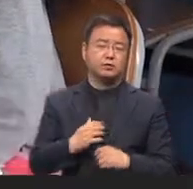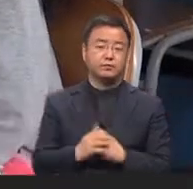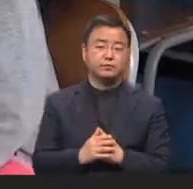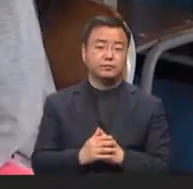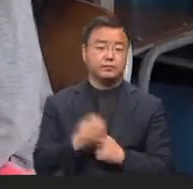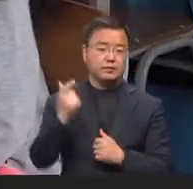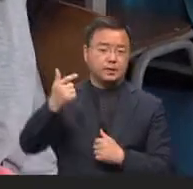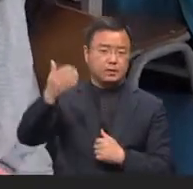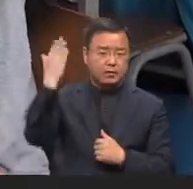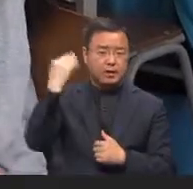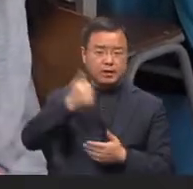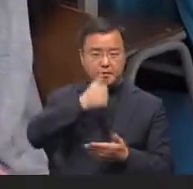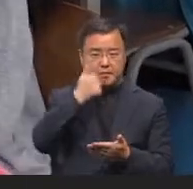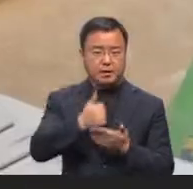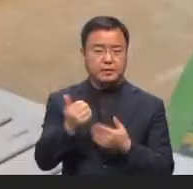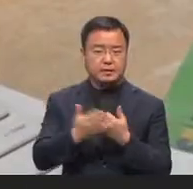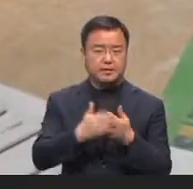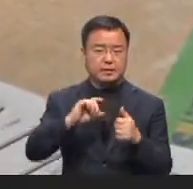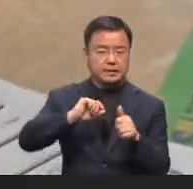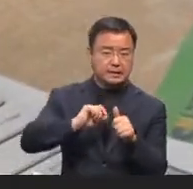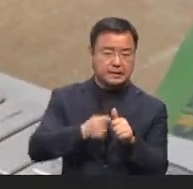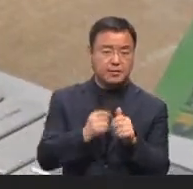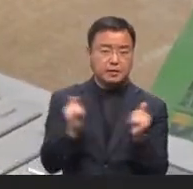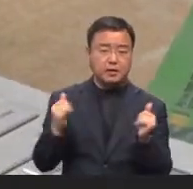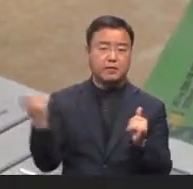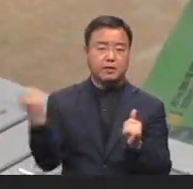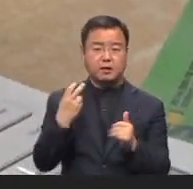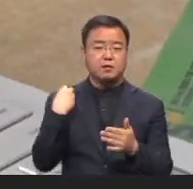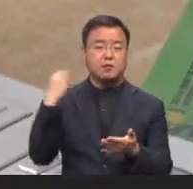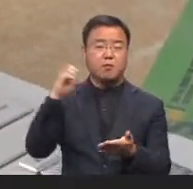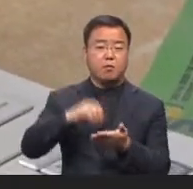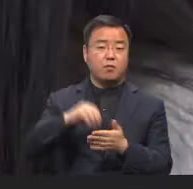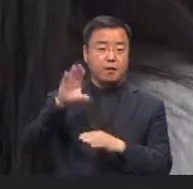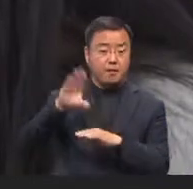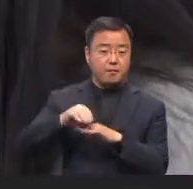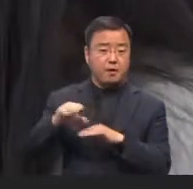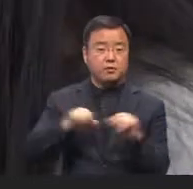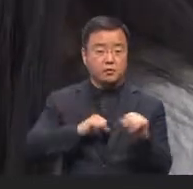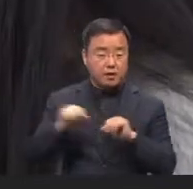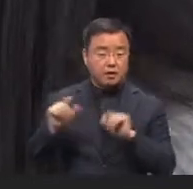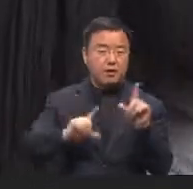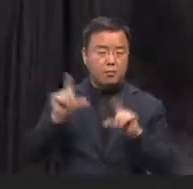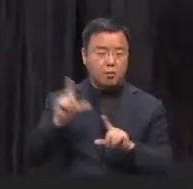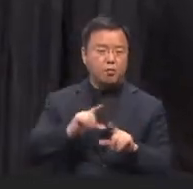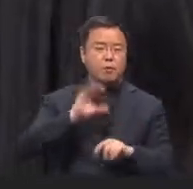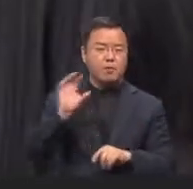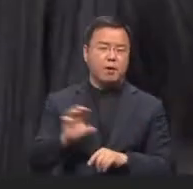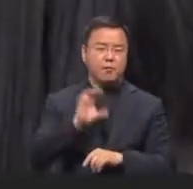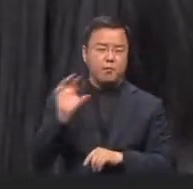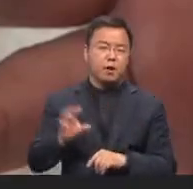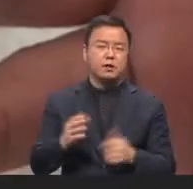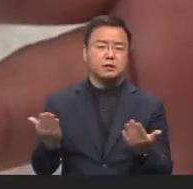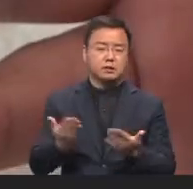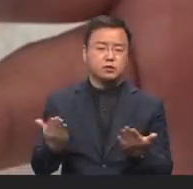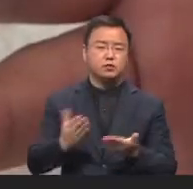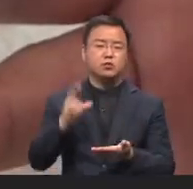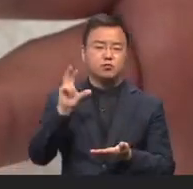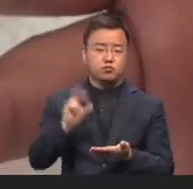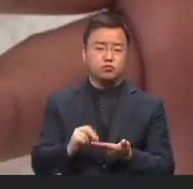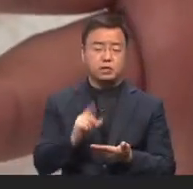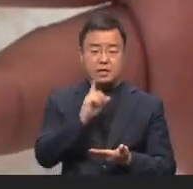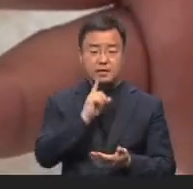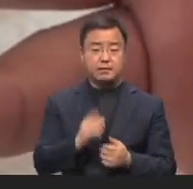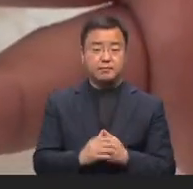과거에 범죄로 처벌받았던 연예인들이 복귀해 다시 방송활동을 이어나가는 행태가 반복되는 점도 문제라는